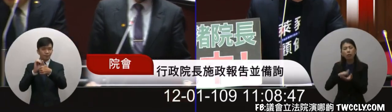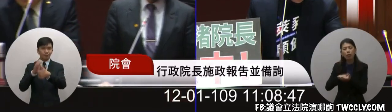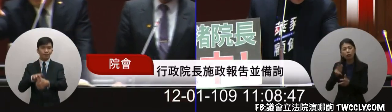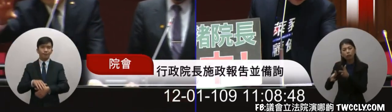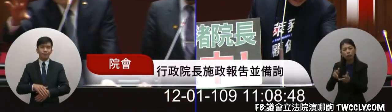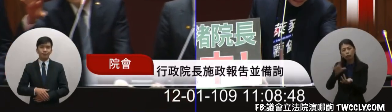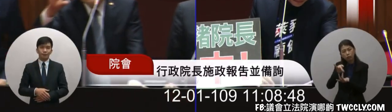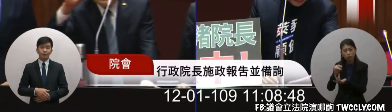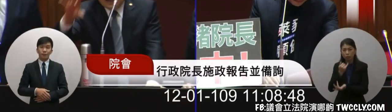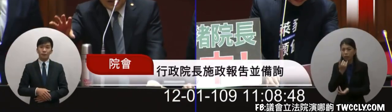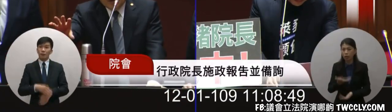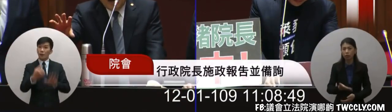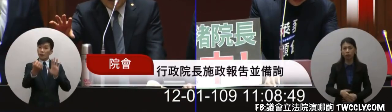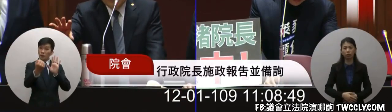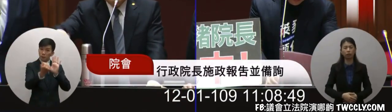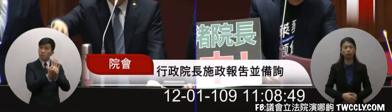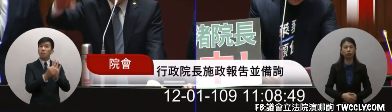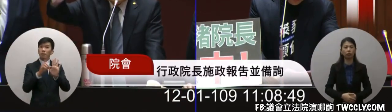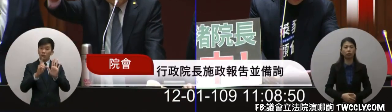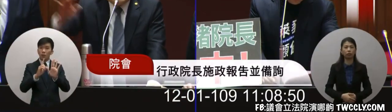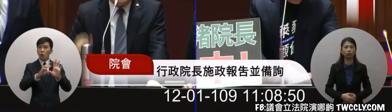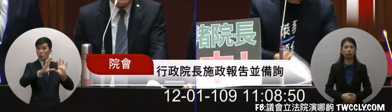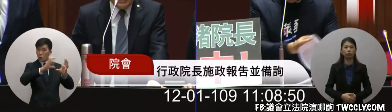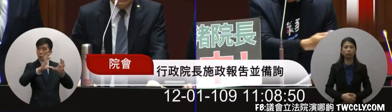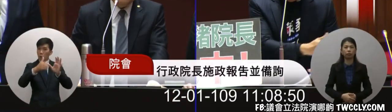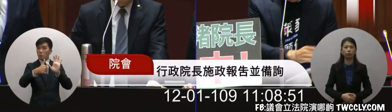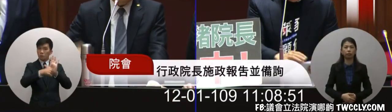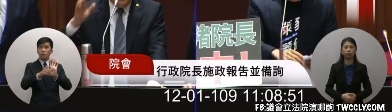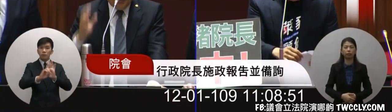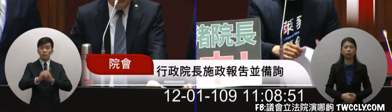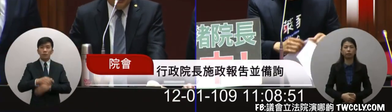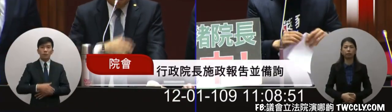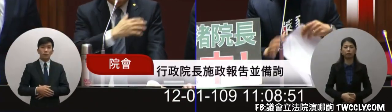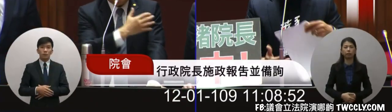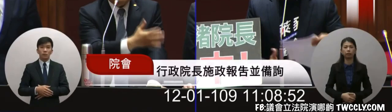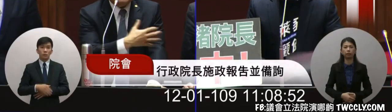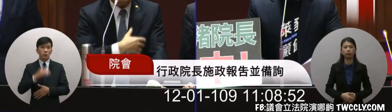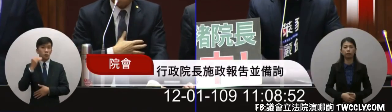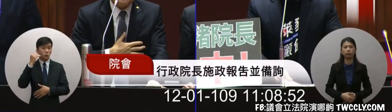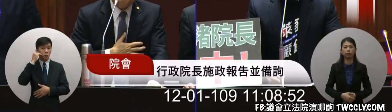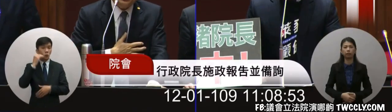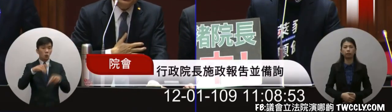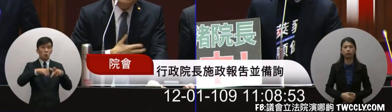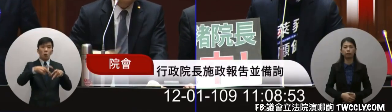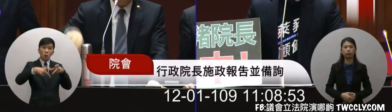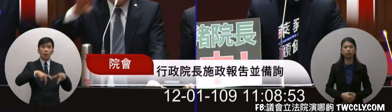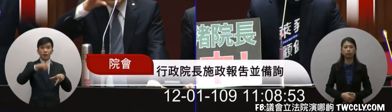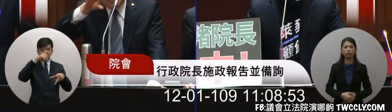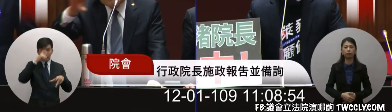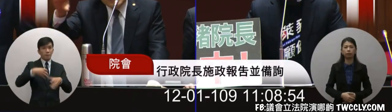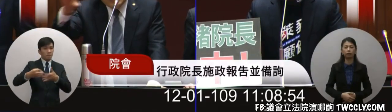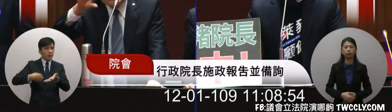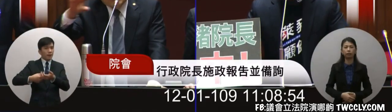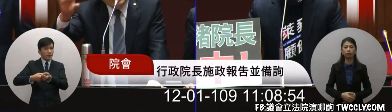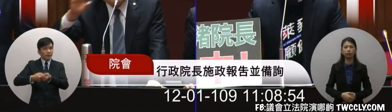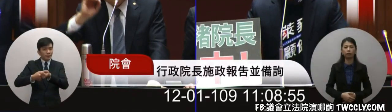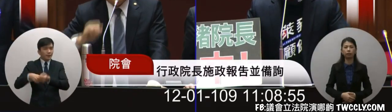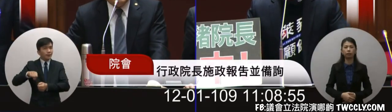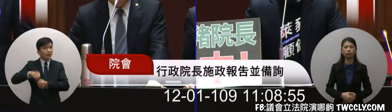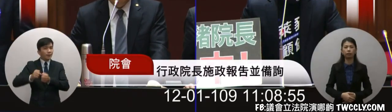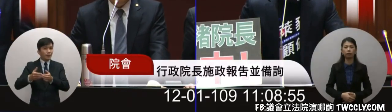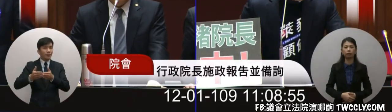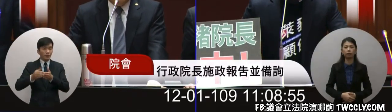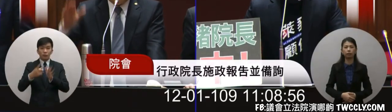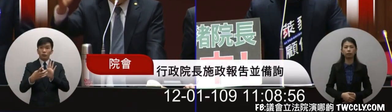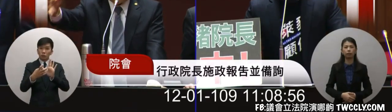我们标的是产地吧，但进口厂商他为了促销他的产品，他要加怎么样子的